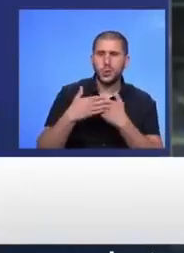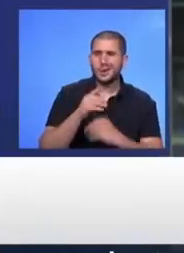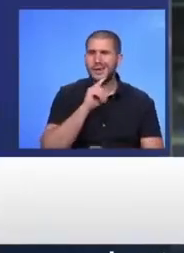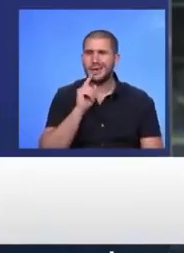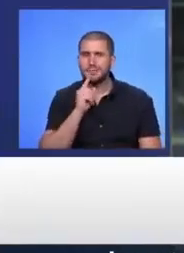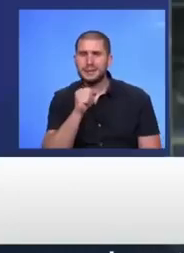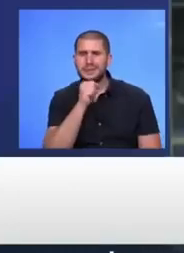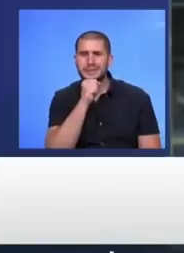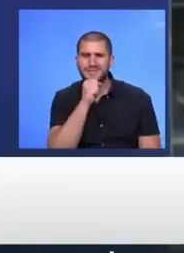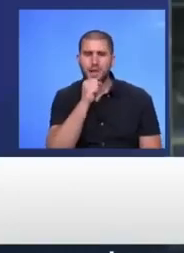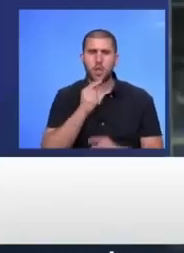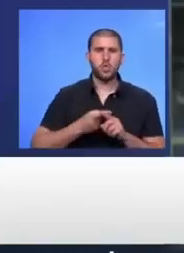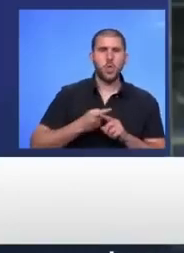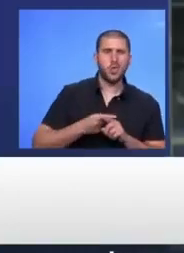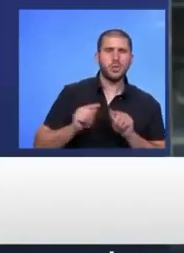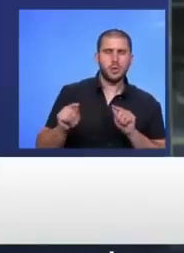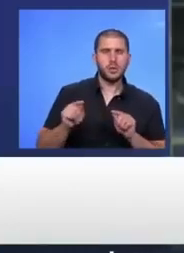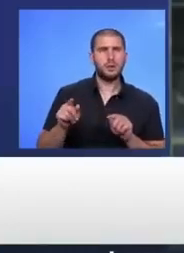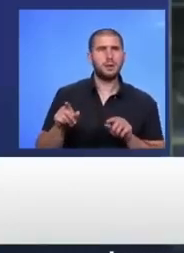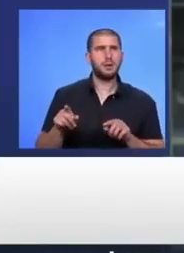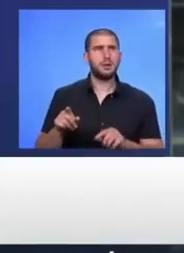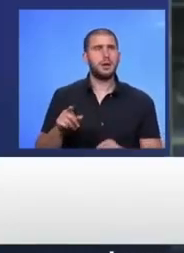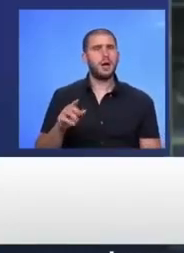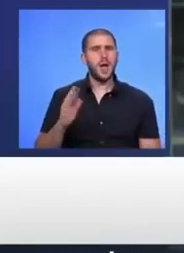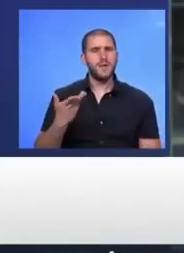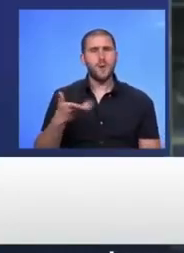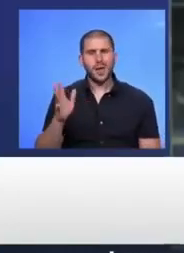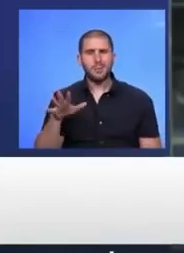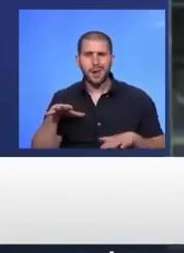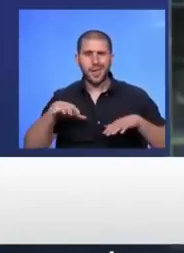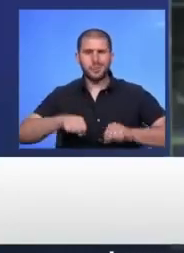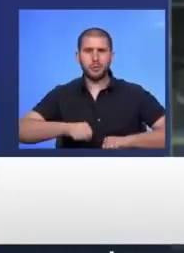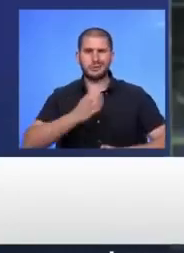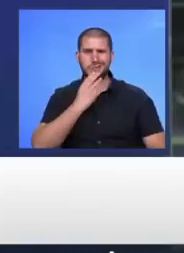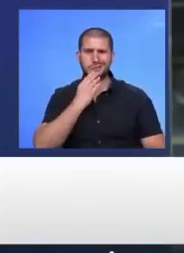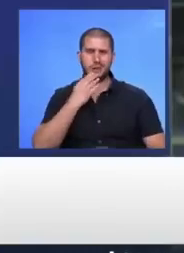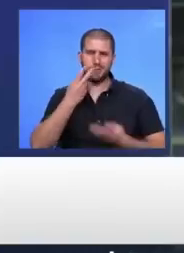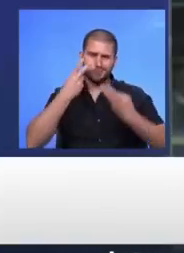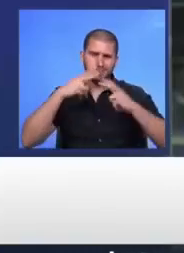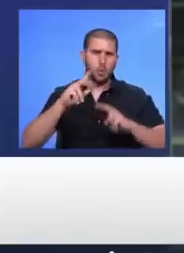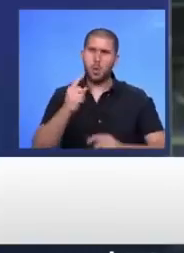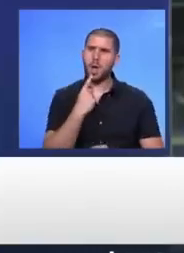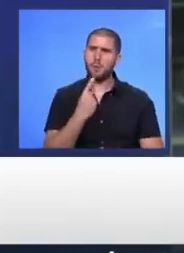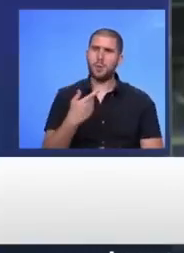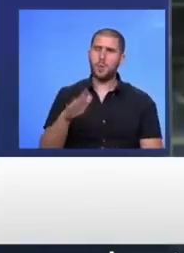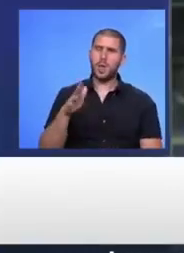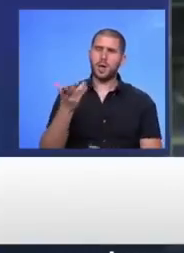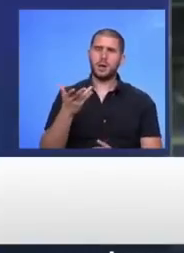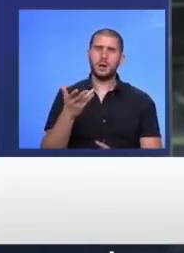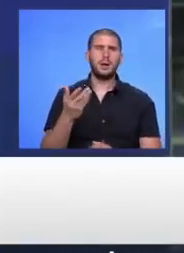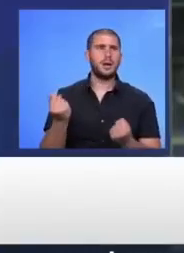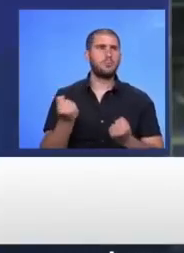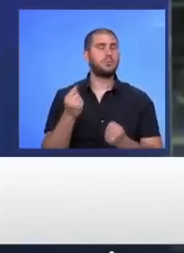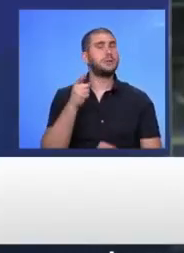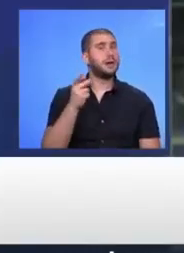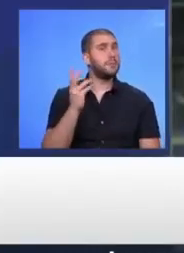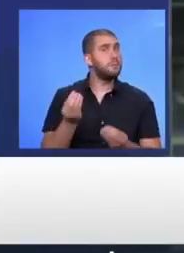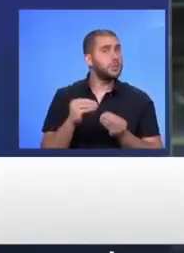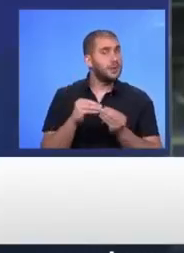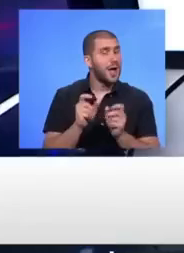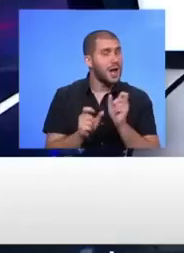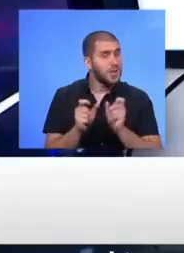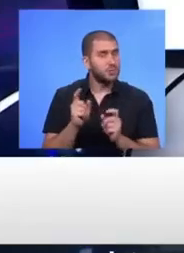סבתא שלו, דודה שלו, ואין רייך. לכבוש את ישראל, מה? הוא לא אמר לה שהוא הולך עכשיו לתרגיל. אני אגיד לך זה יותר מזה, אנשים